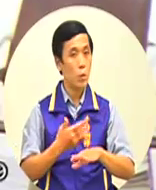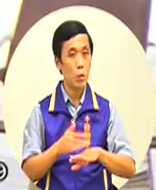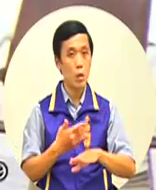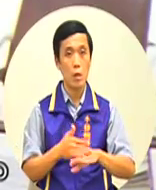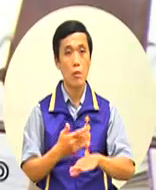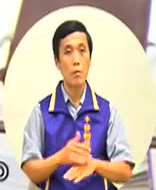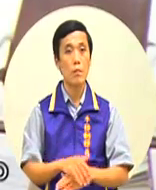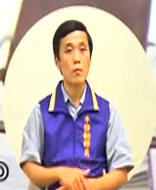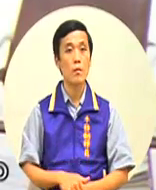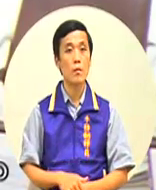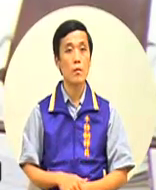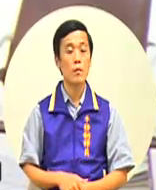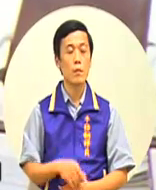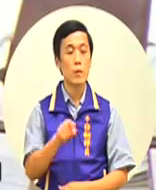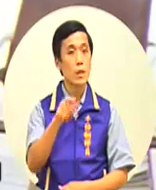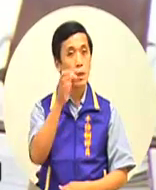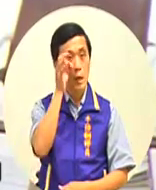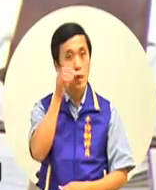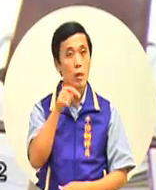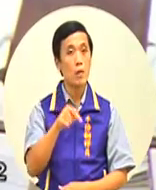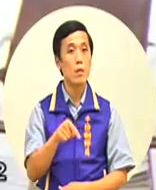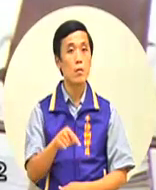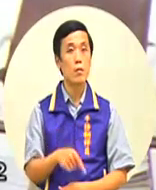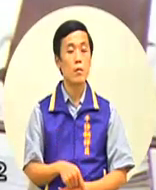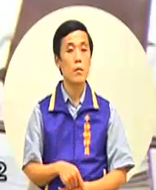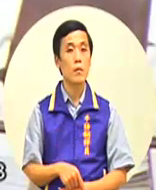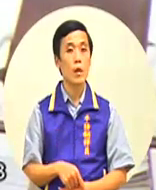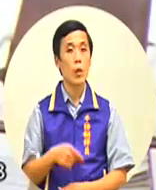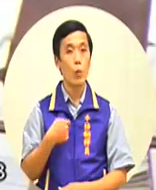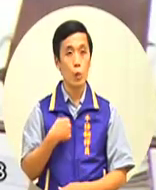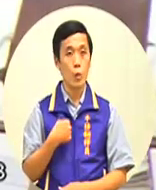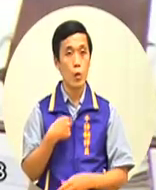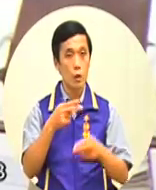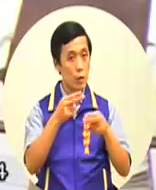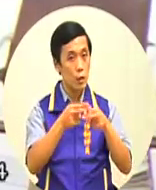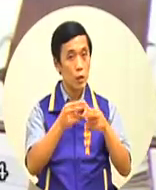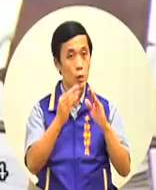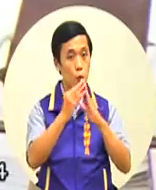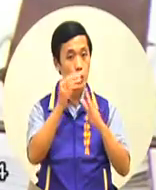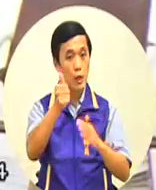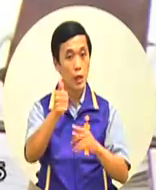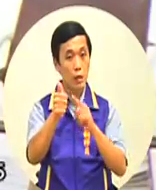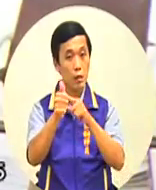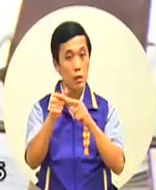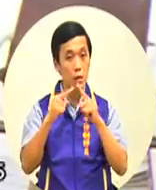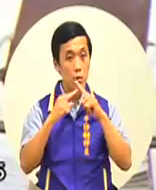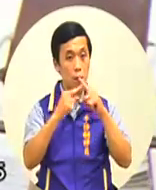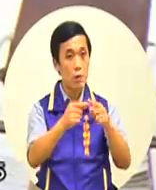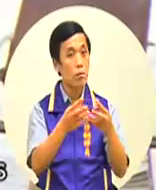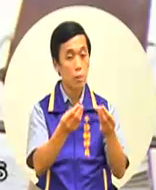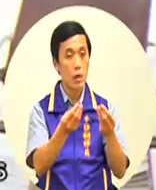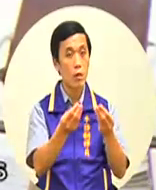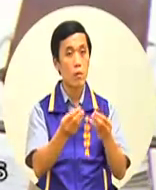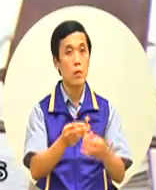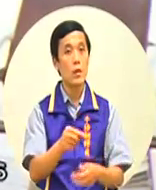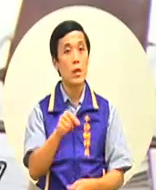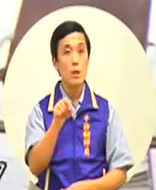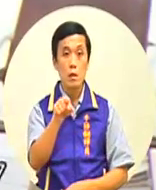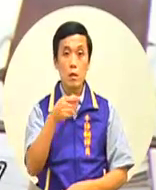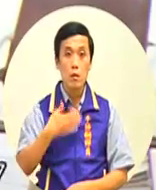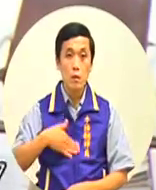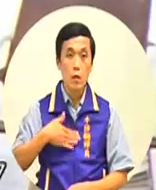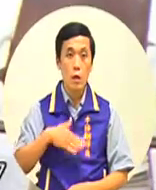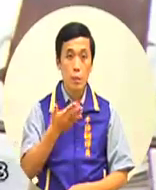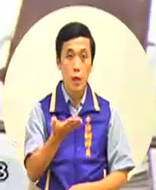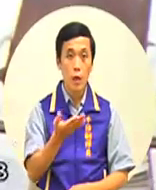高兴的那你看这个我相信局长是没有去过了哈。那这个你知道吗？